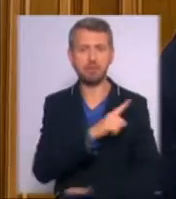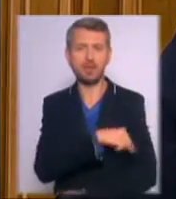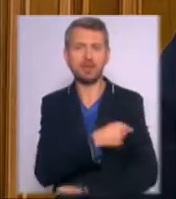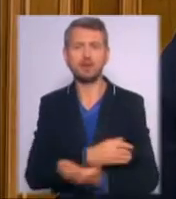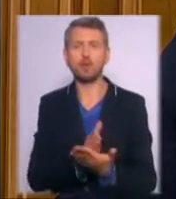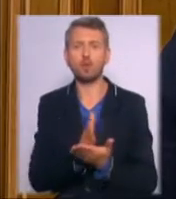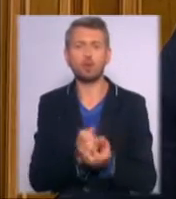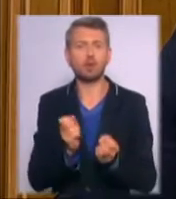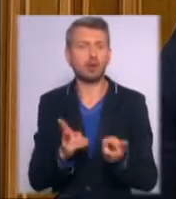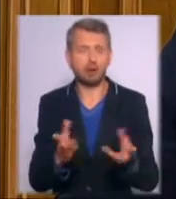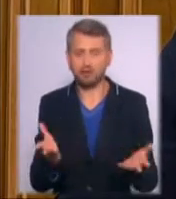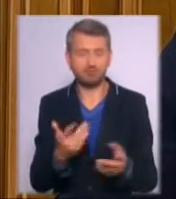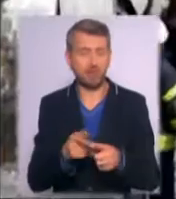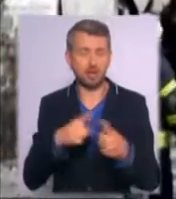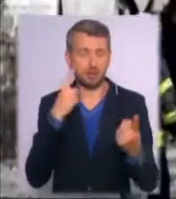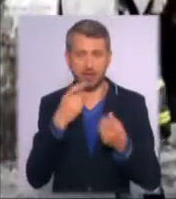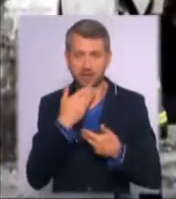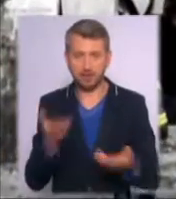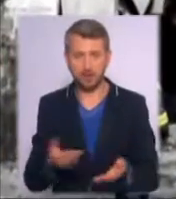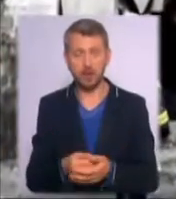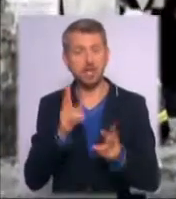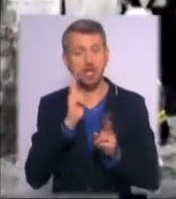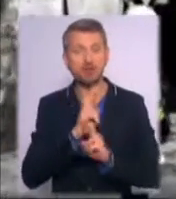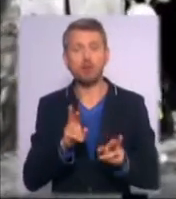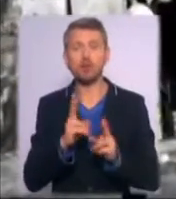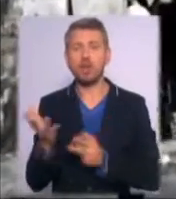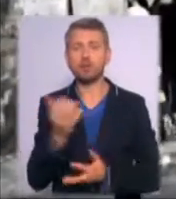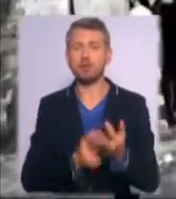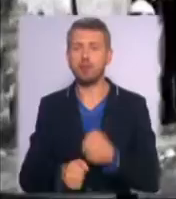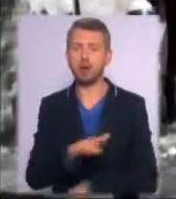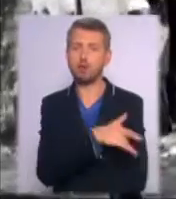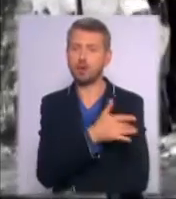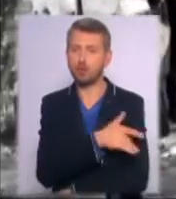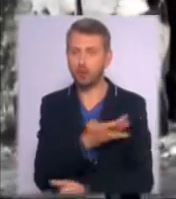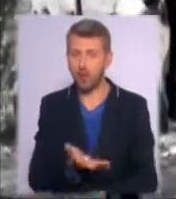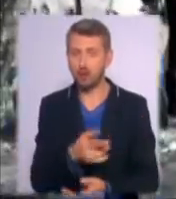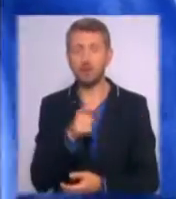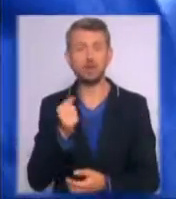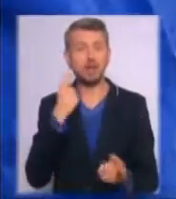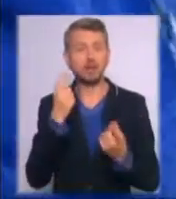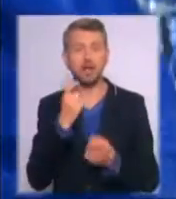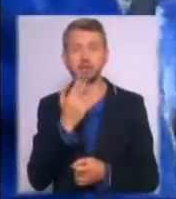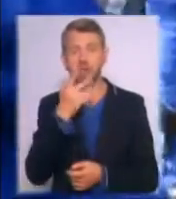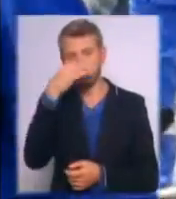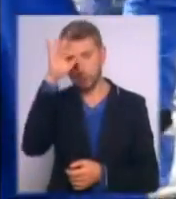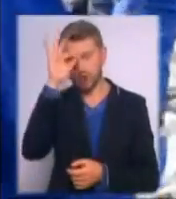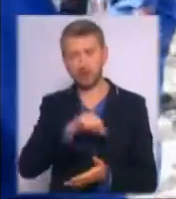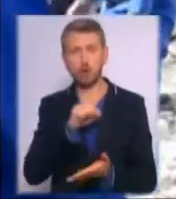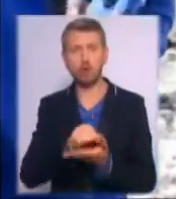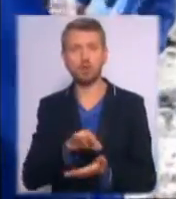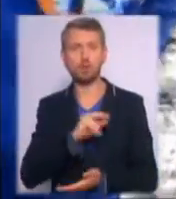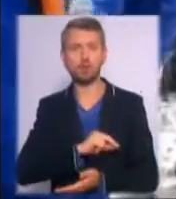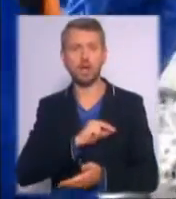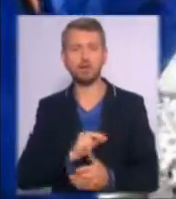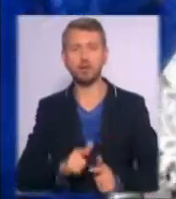їм предоставлялись. Этих даних немає. Невідомо, як наймали обслуговуючий персонал. Адже, за даними Нацполіції, документів про